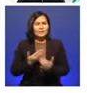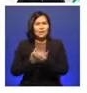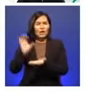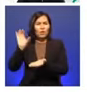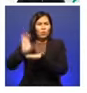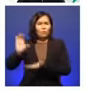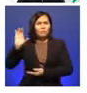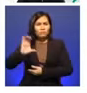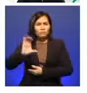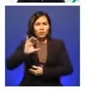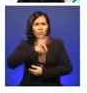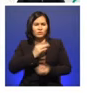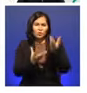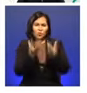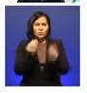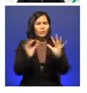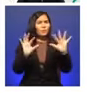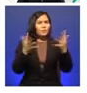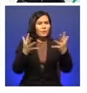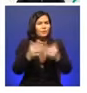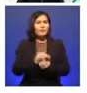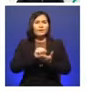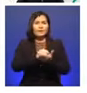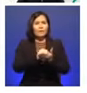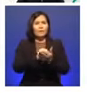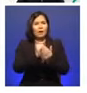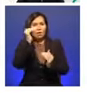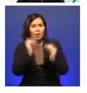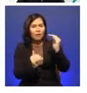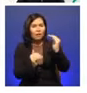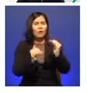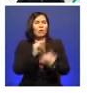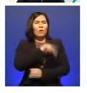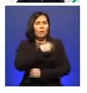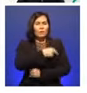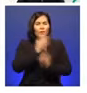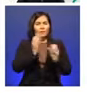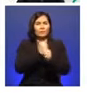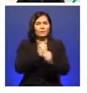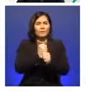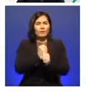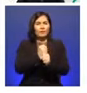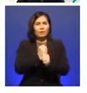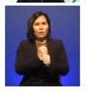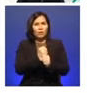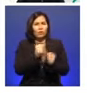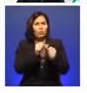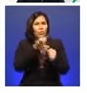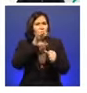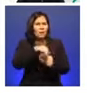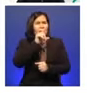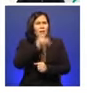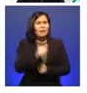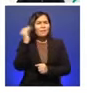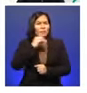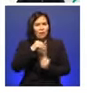แล้วก็ความเหลื่อมล้ำด้านสุขภาพการบริการความไม่กระจายตัวของโรงพยาบาลหรือว่าบุคลากรทางการแพทย์กระจุกตัวก็ยังเป็นเรื่องสำคัญเพรา